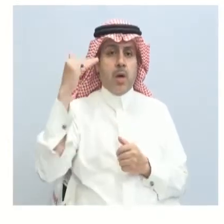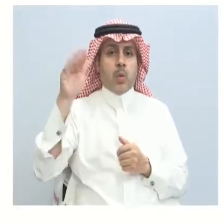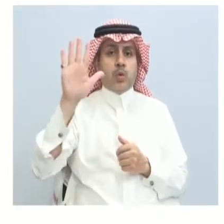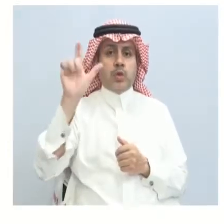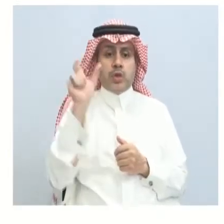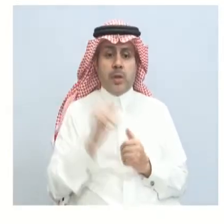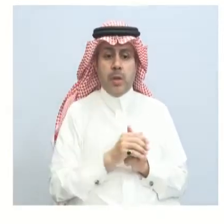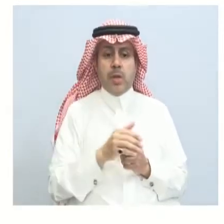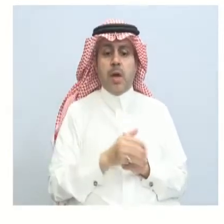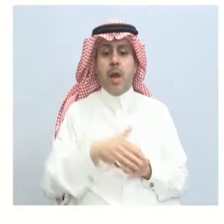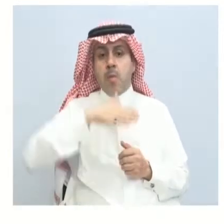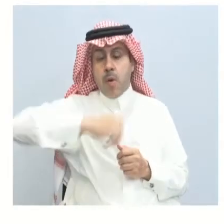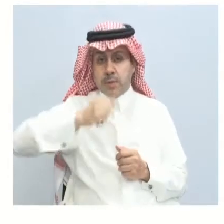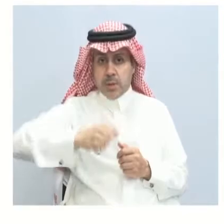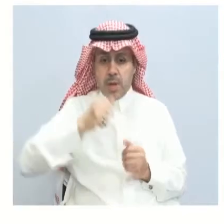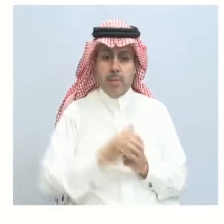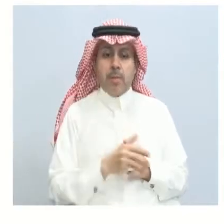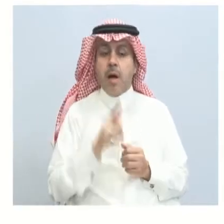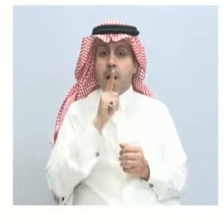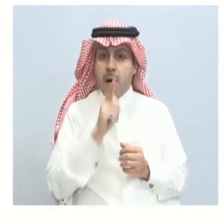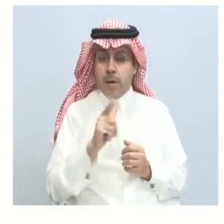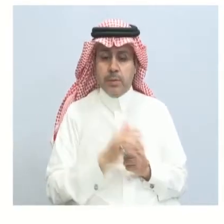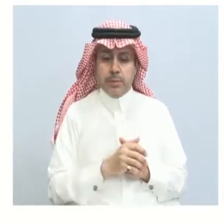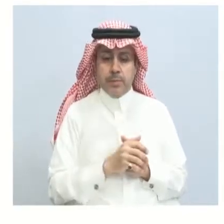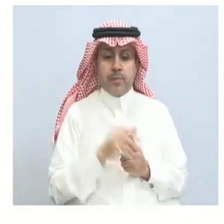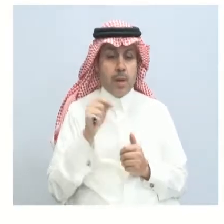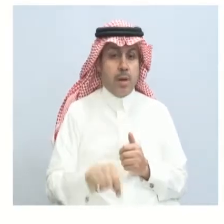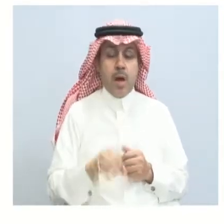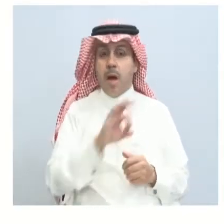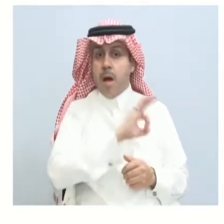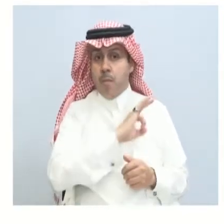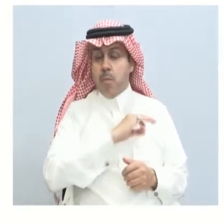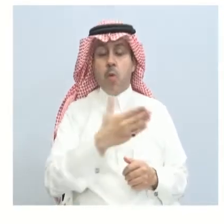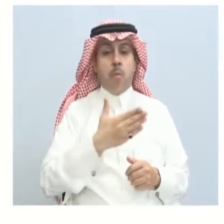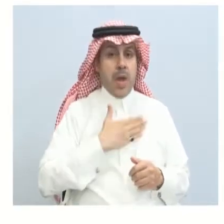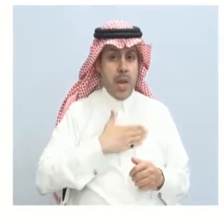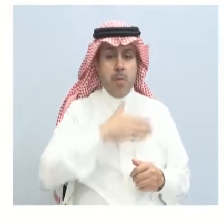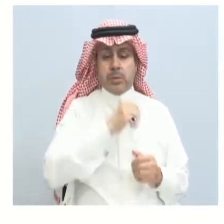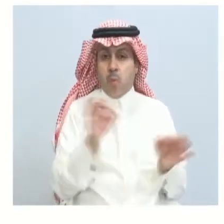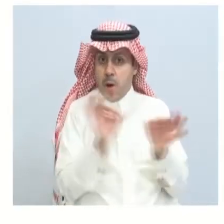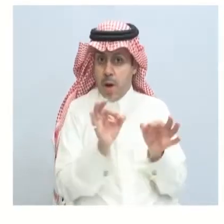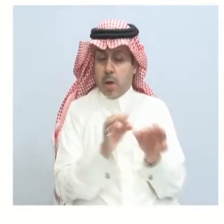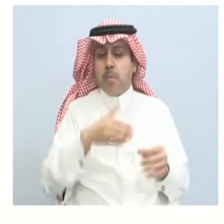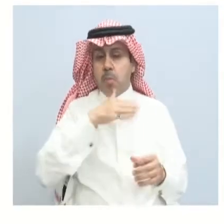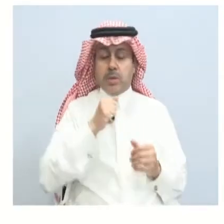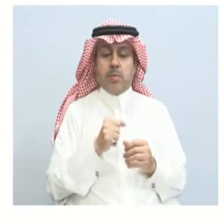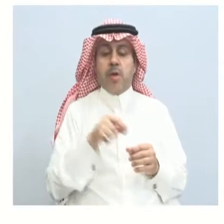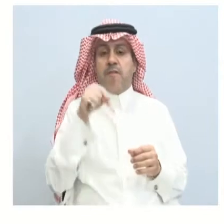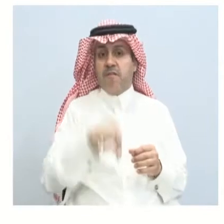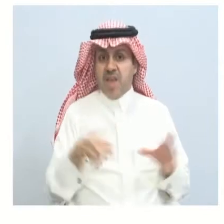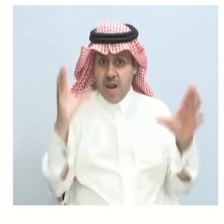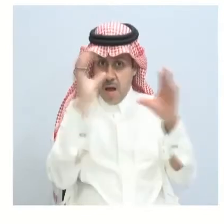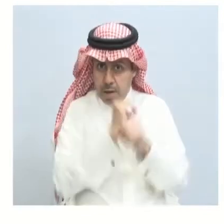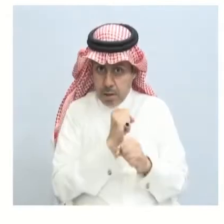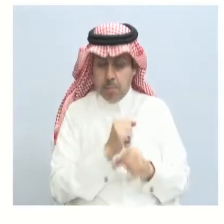ان رسول الله صلى الله عليه وسلم قال ان احبكم الي واقربكم مني في الاخره